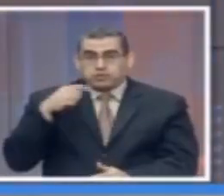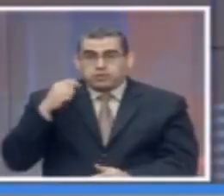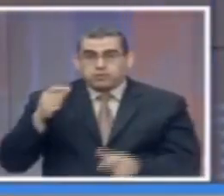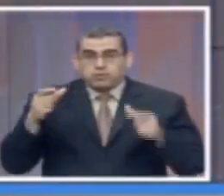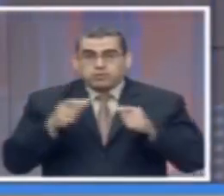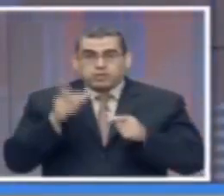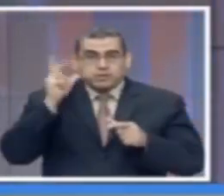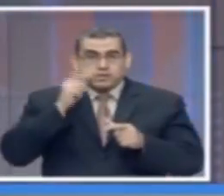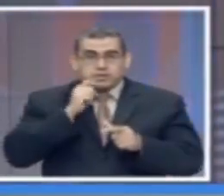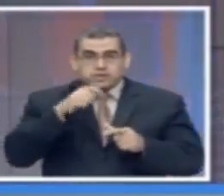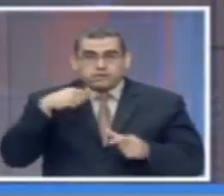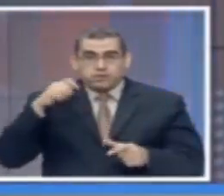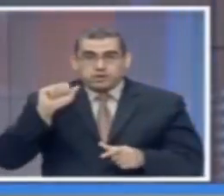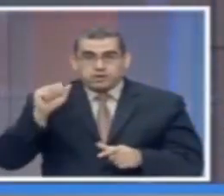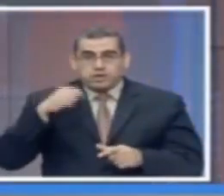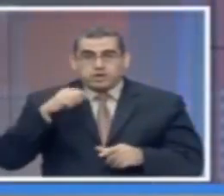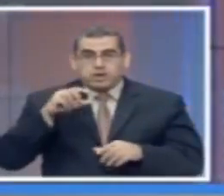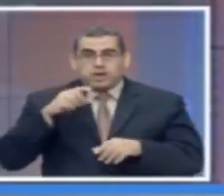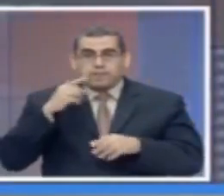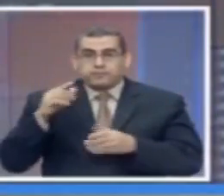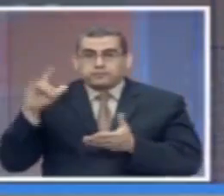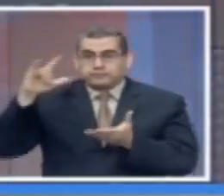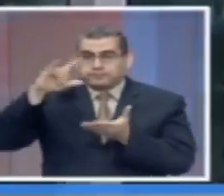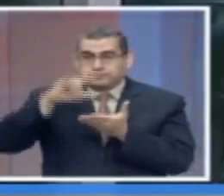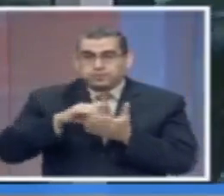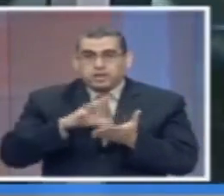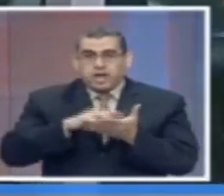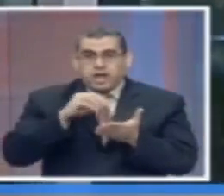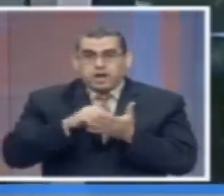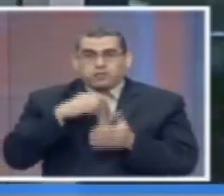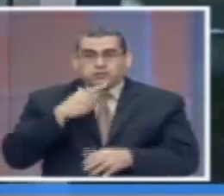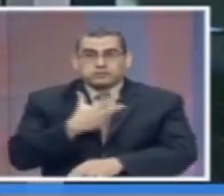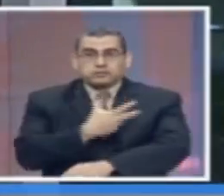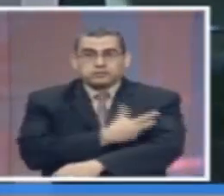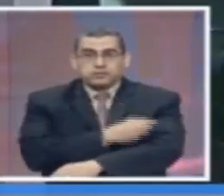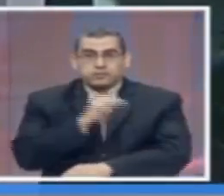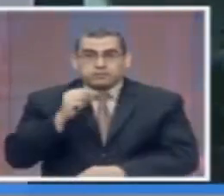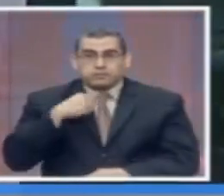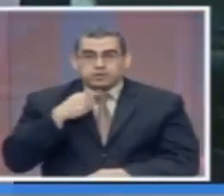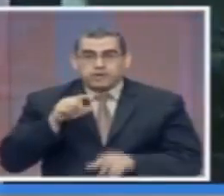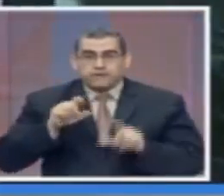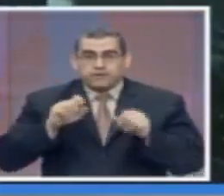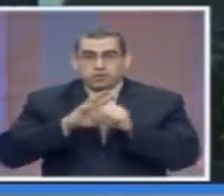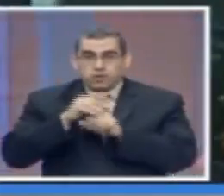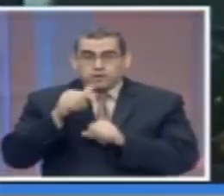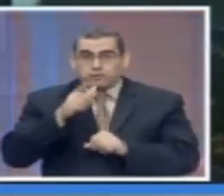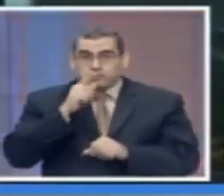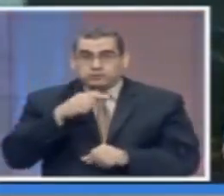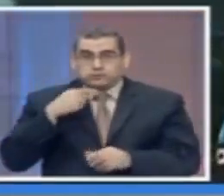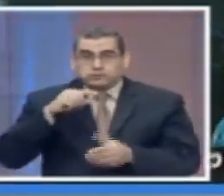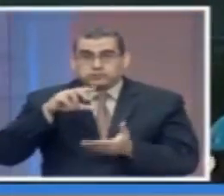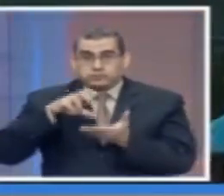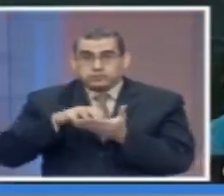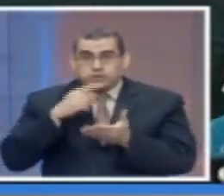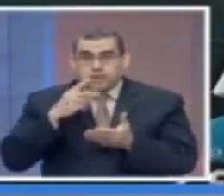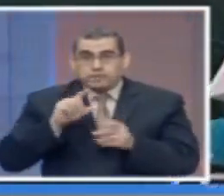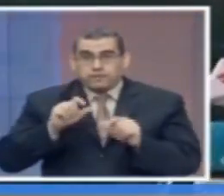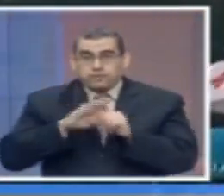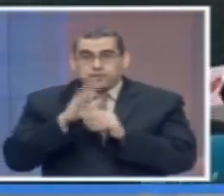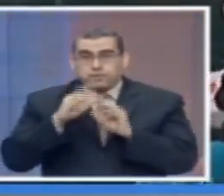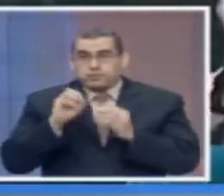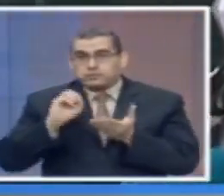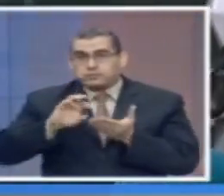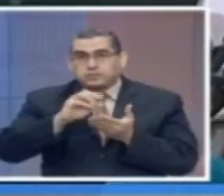المؤتمر الصحفي الذي عقدته زايد عقب استلام أولى شحنات لقاح كورونا. وأوضحت زايد أن لقاح كورونا سيجرى توزيعه في